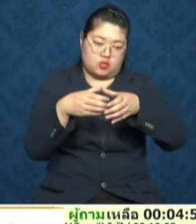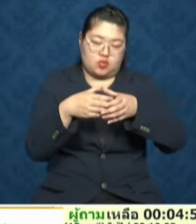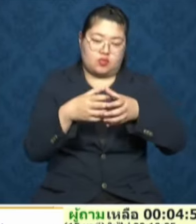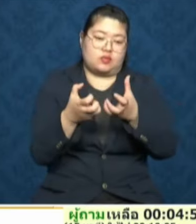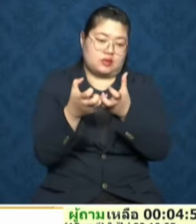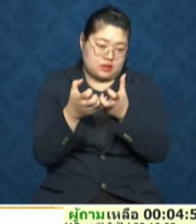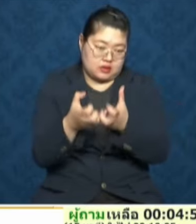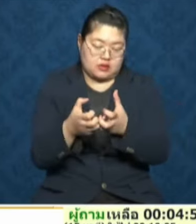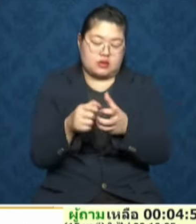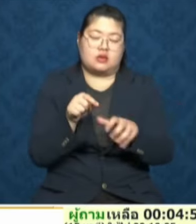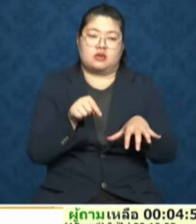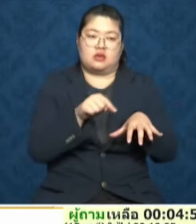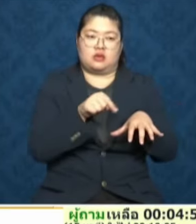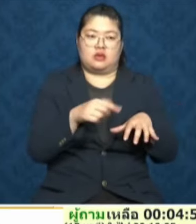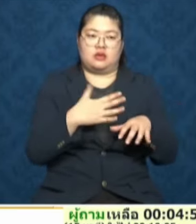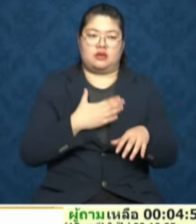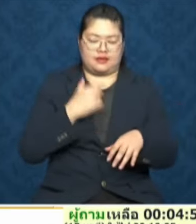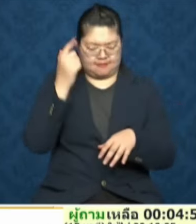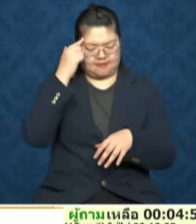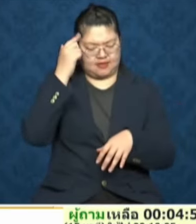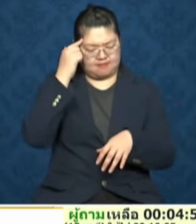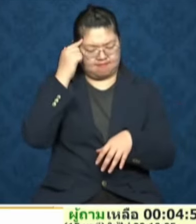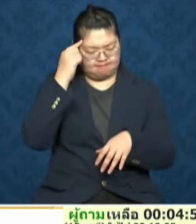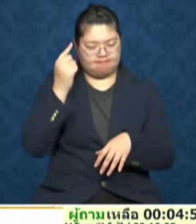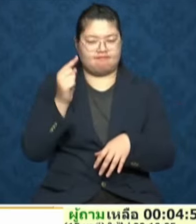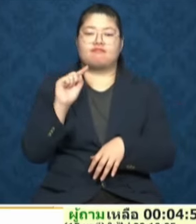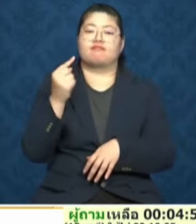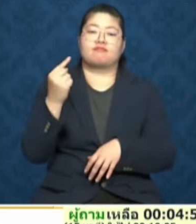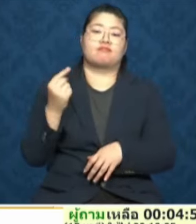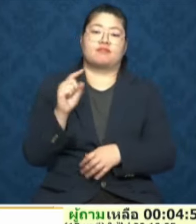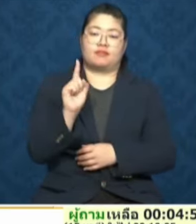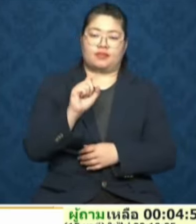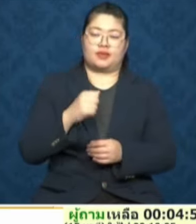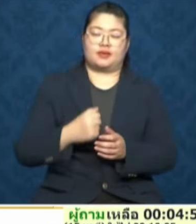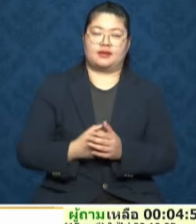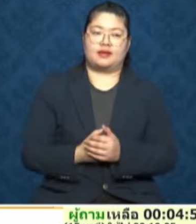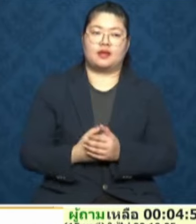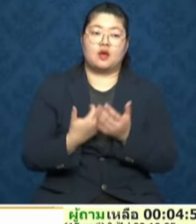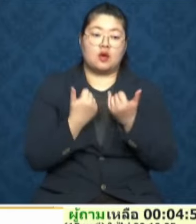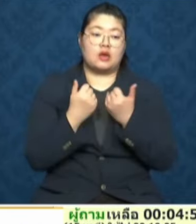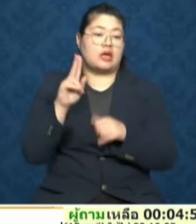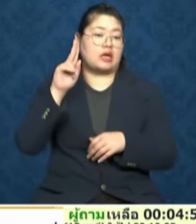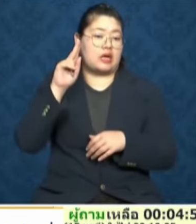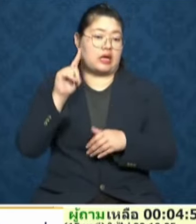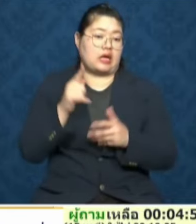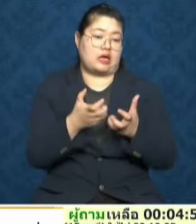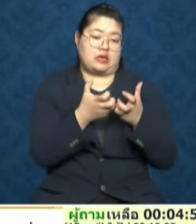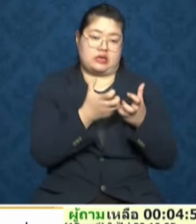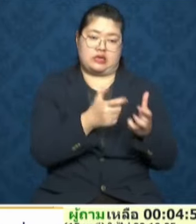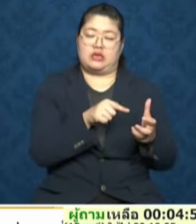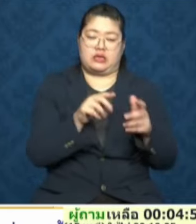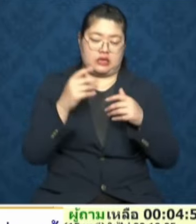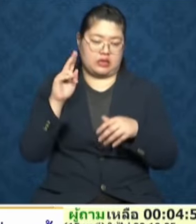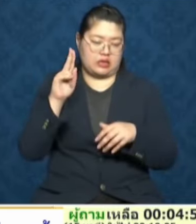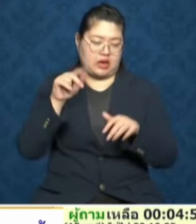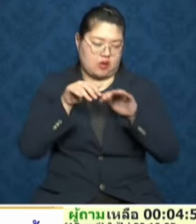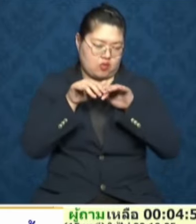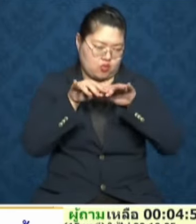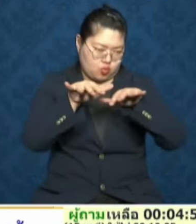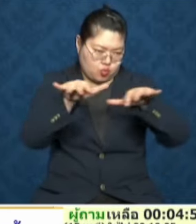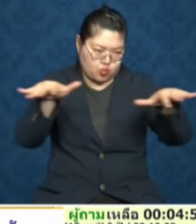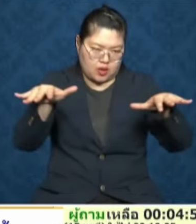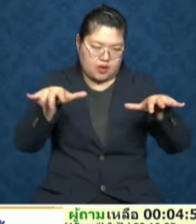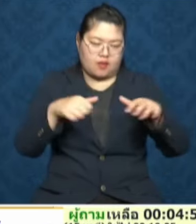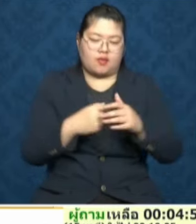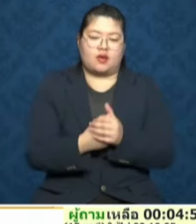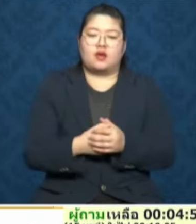การเหองแร่ดีฉักลบมองในมมบวกค่ะท่านดีฉันคิดว่าวันนี้ข่าลเทียมมัทำให้สถานการศึกษาน่งานต่าง